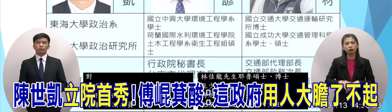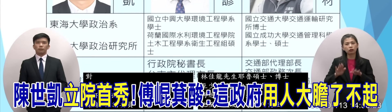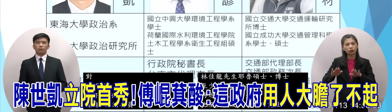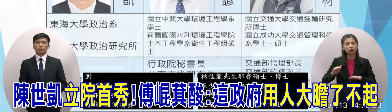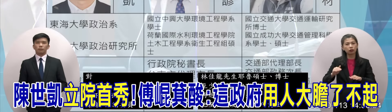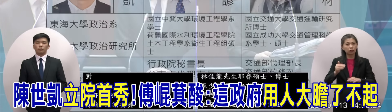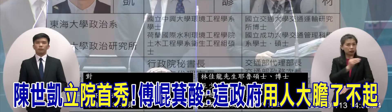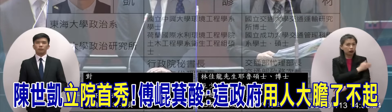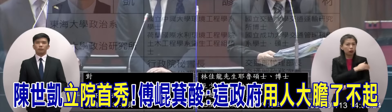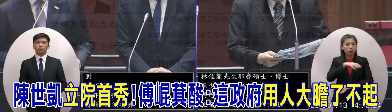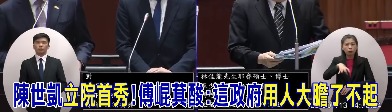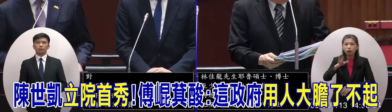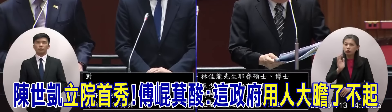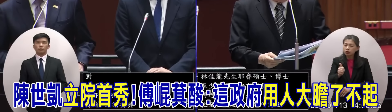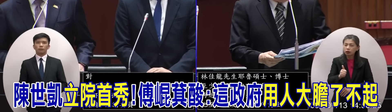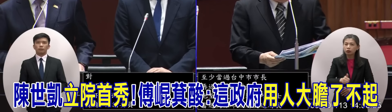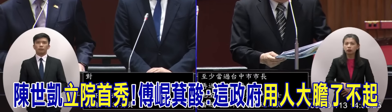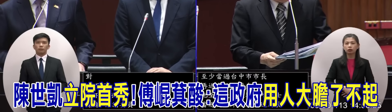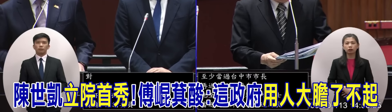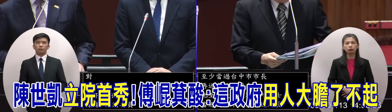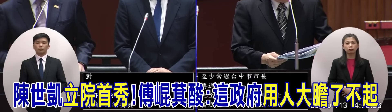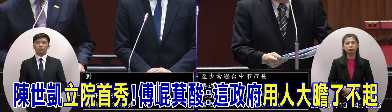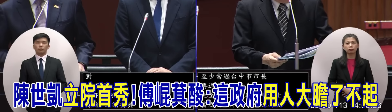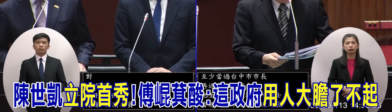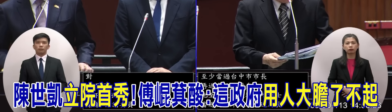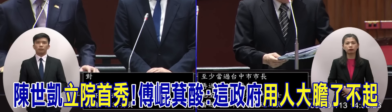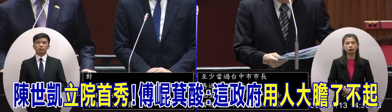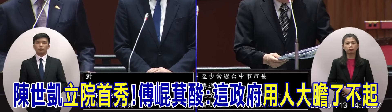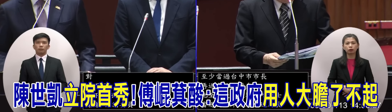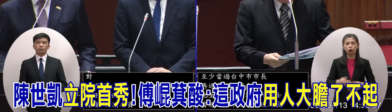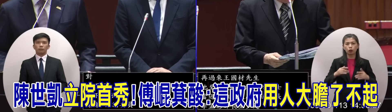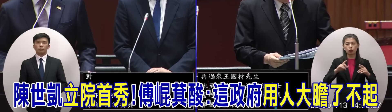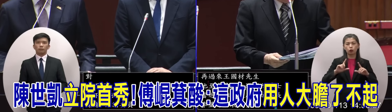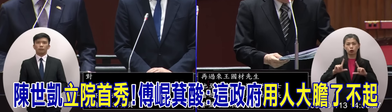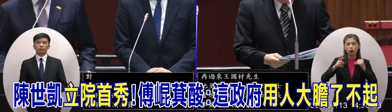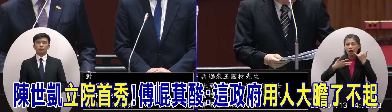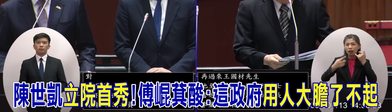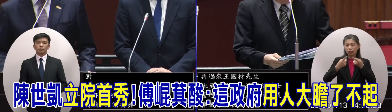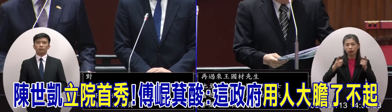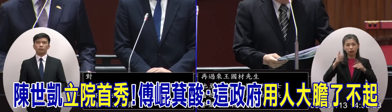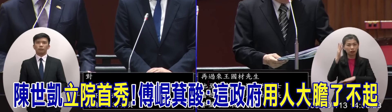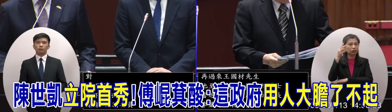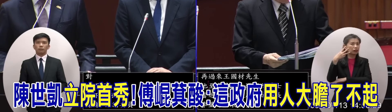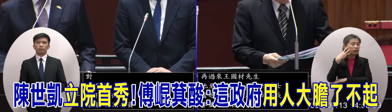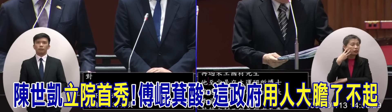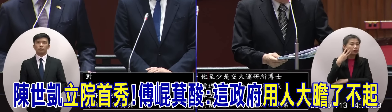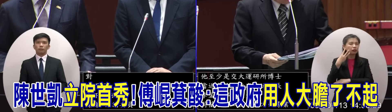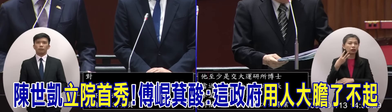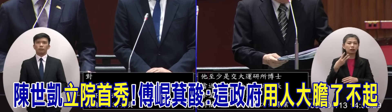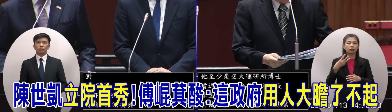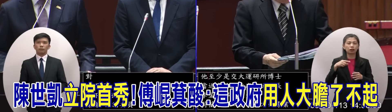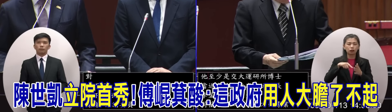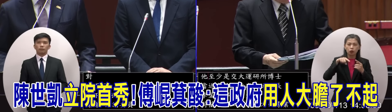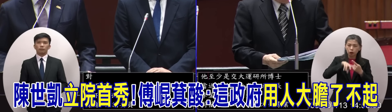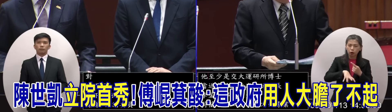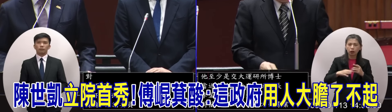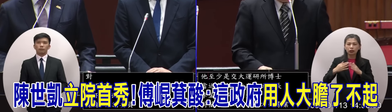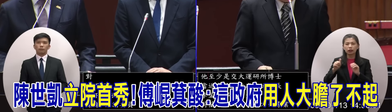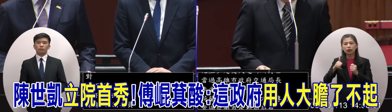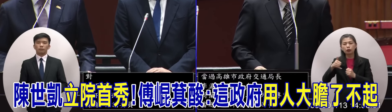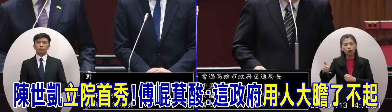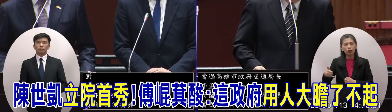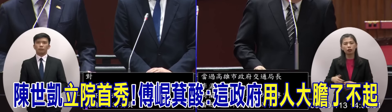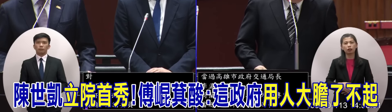凯部长，一路东海大学政治系。政治研究所，台中市议员，